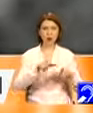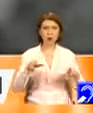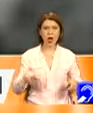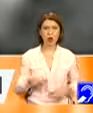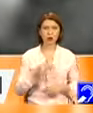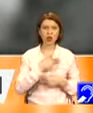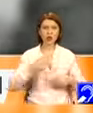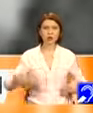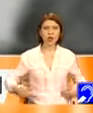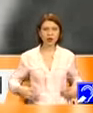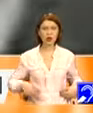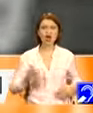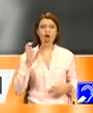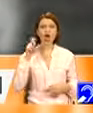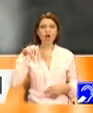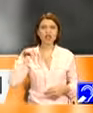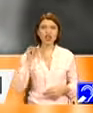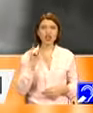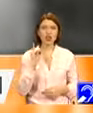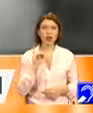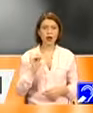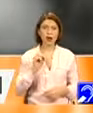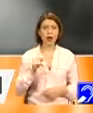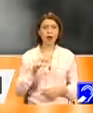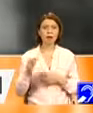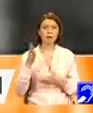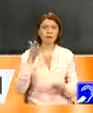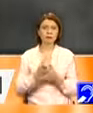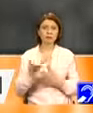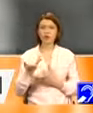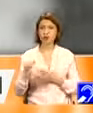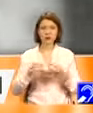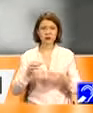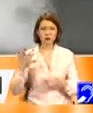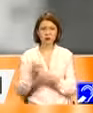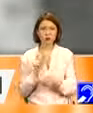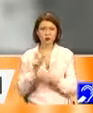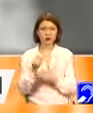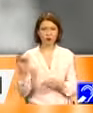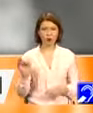judecătoria Costești, care va stabili ce măsuri se vor lua împotriva celor doi copii.